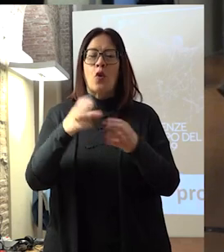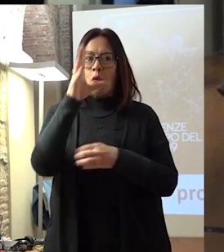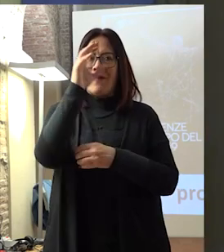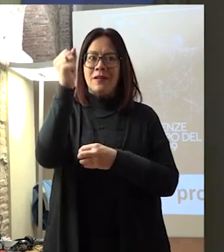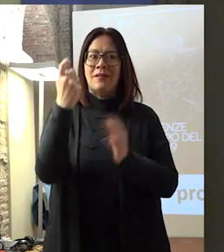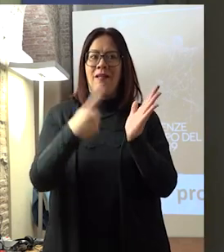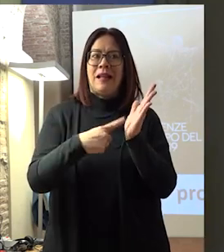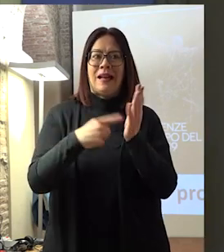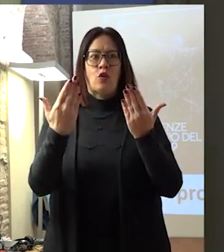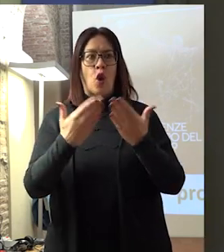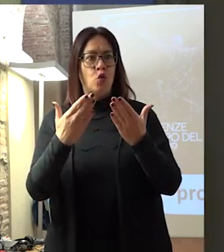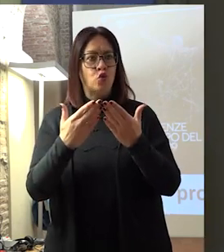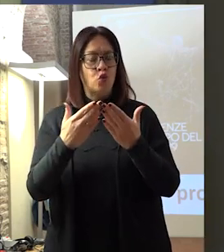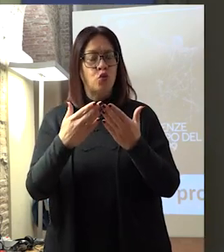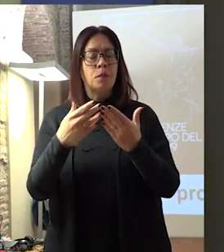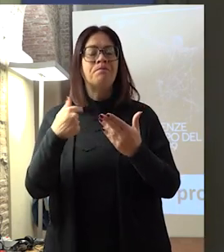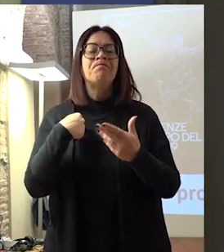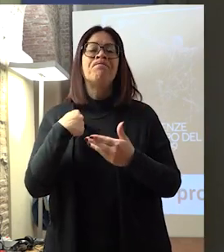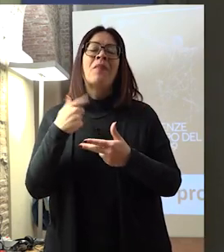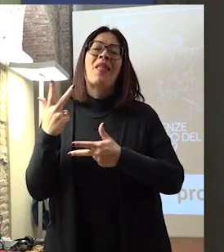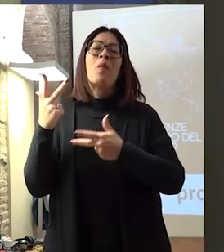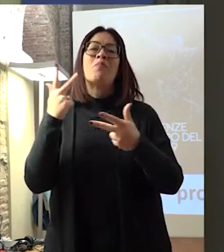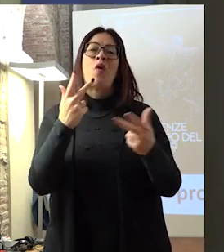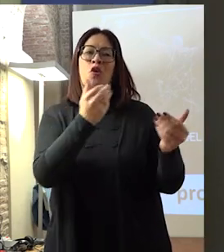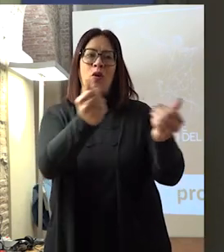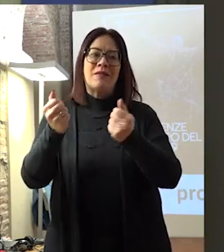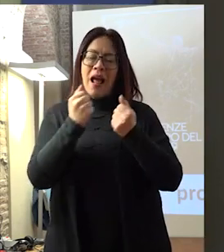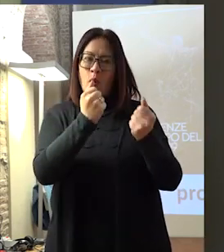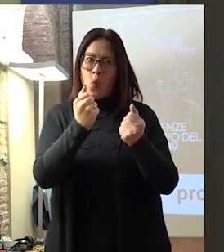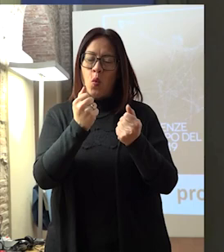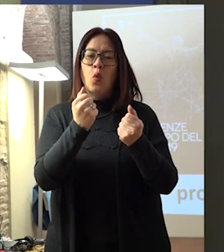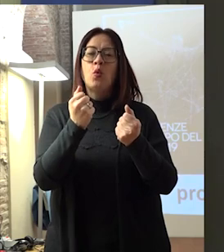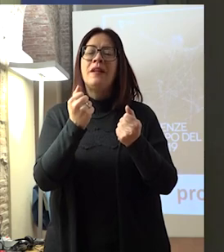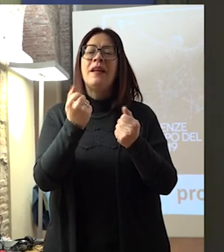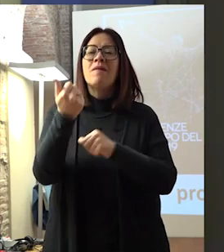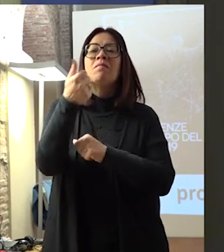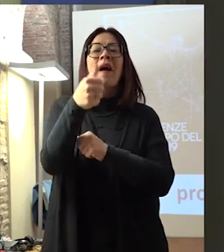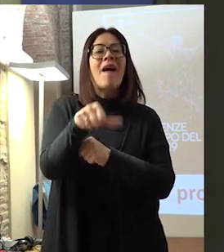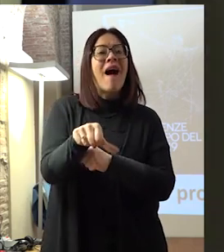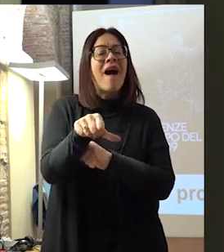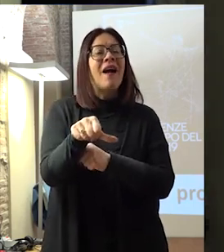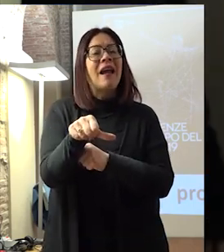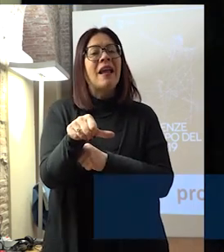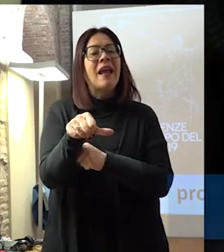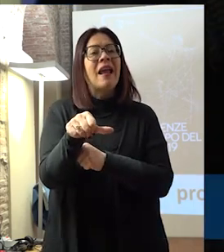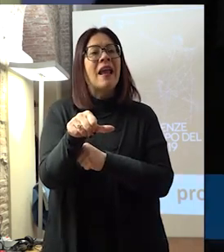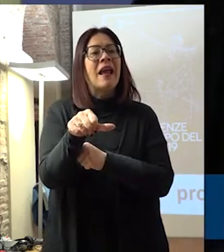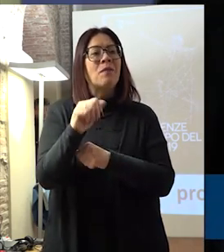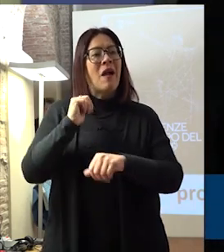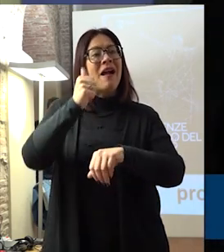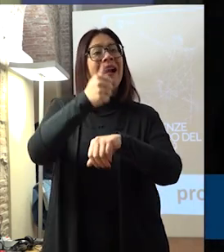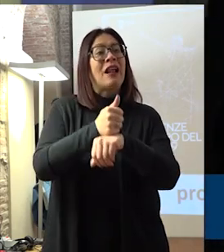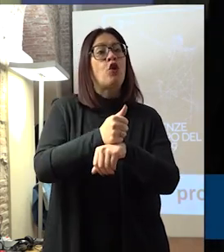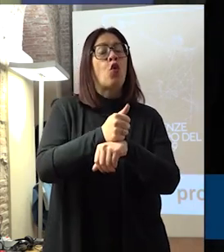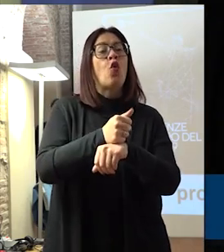studio, sono qui a portare naturalmente i miei saluti e i saluti del rettore Riccardo